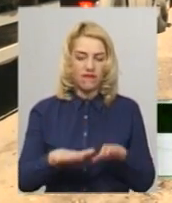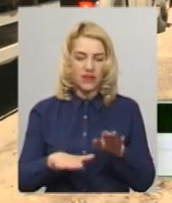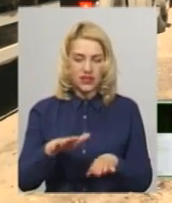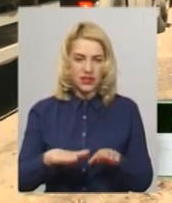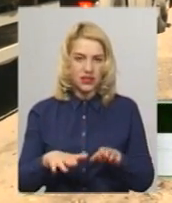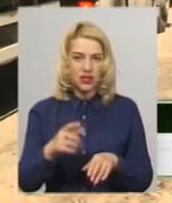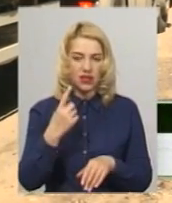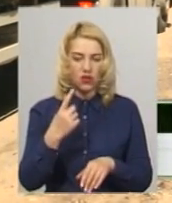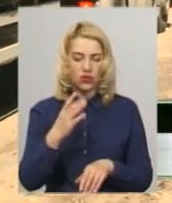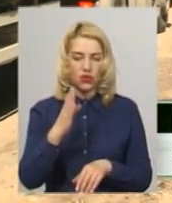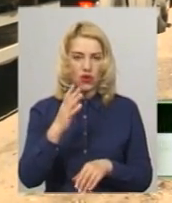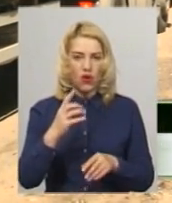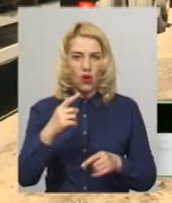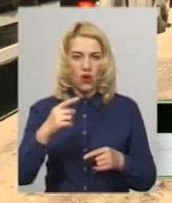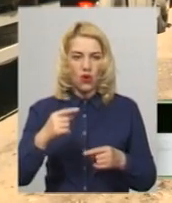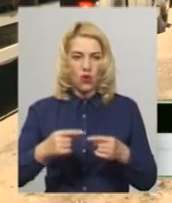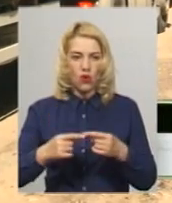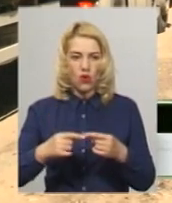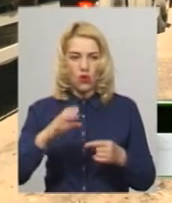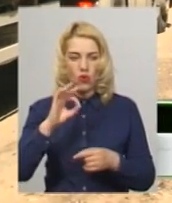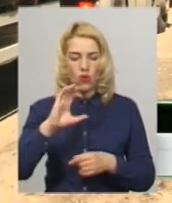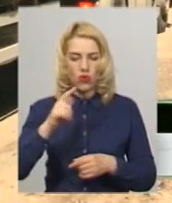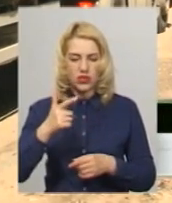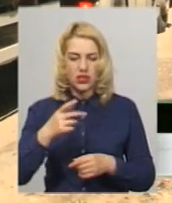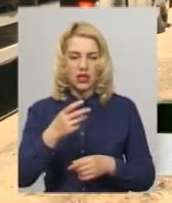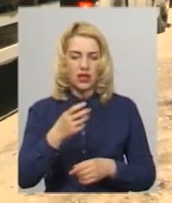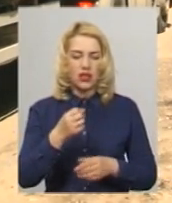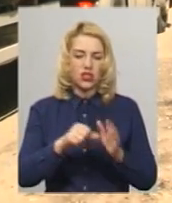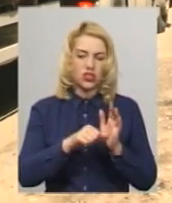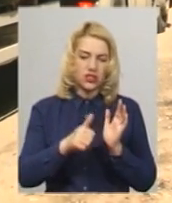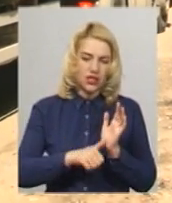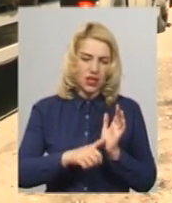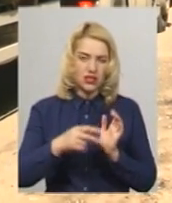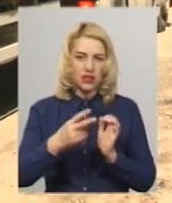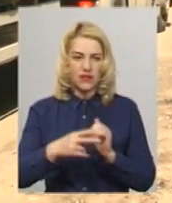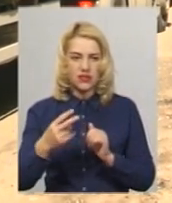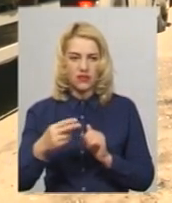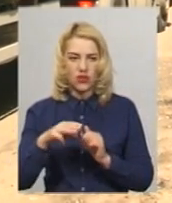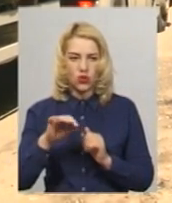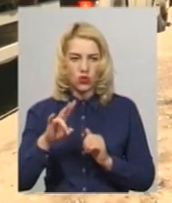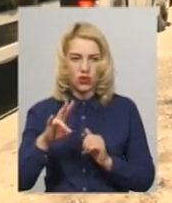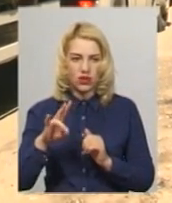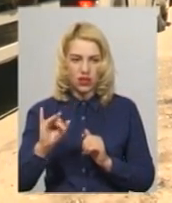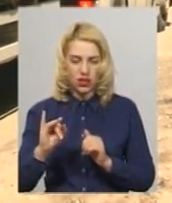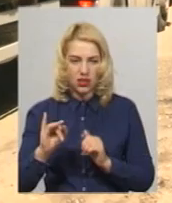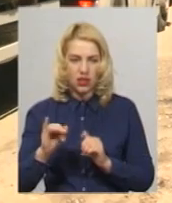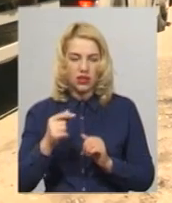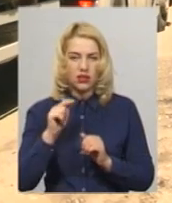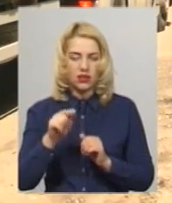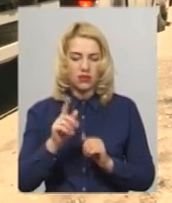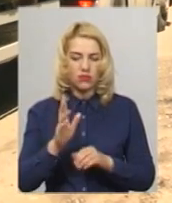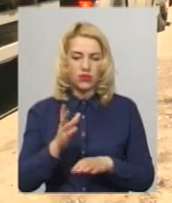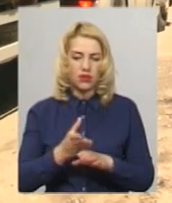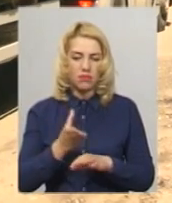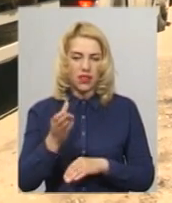одиночну 11 тонн, на здвоєну 16 тонн, на строєну 22 тонни за перевищення, там плата за